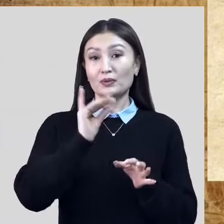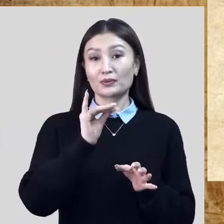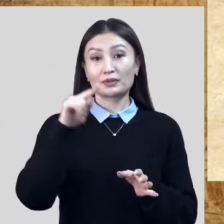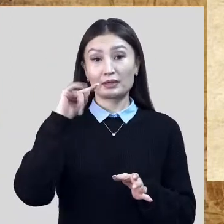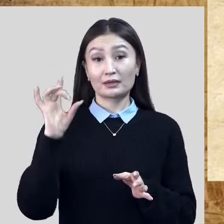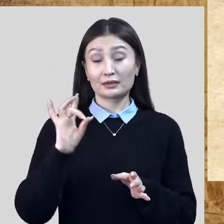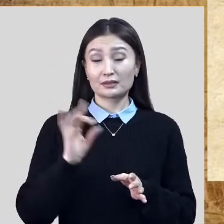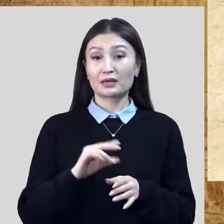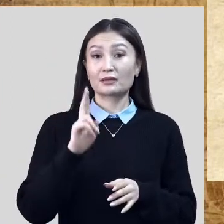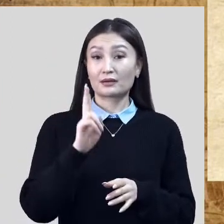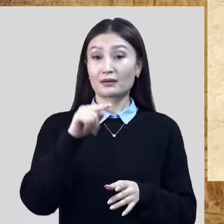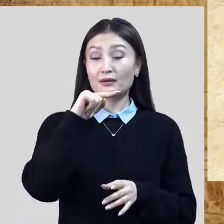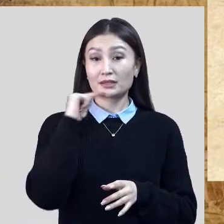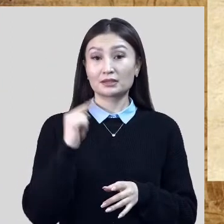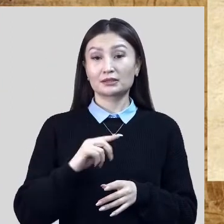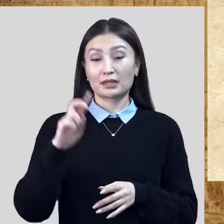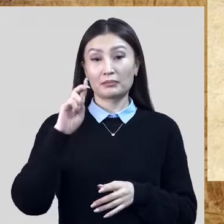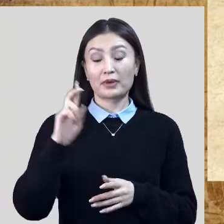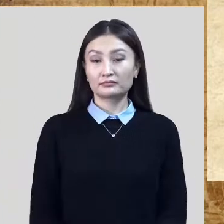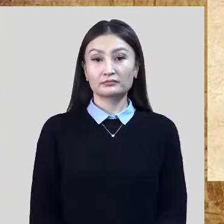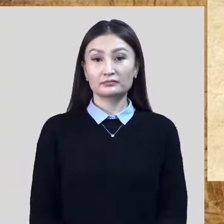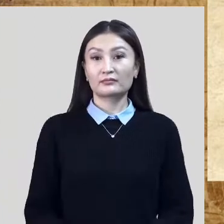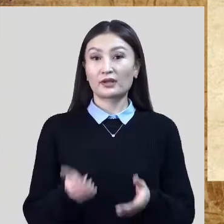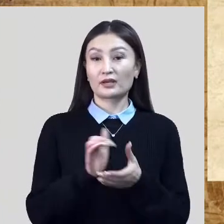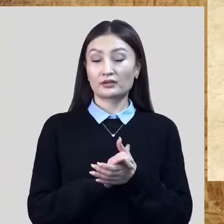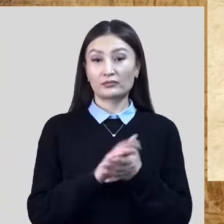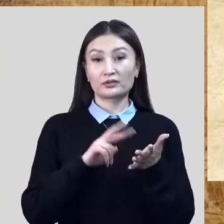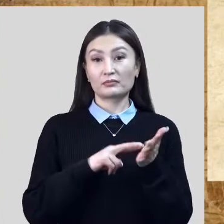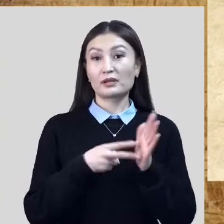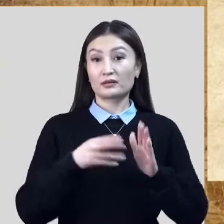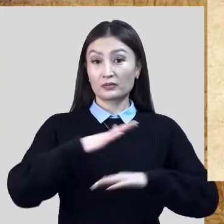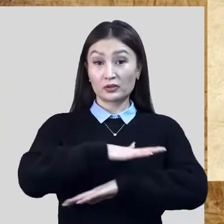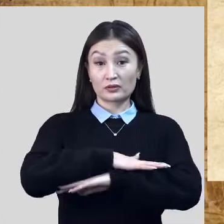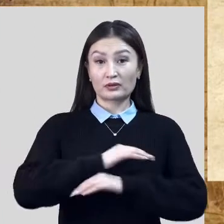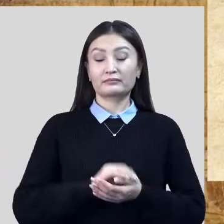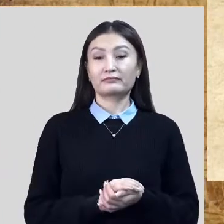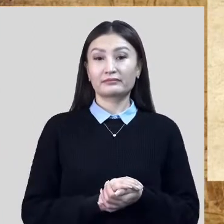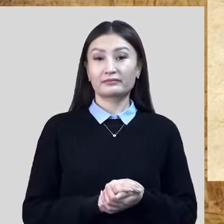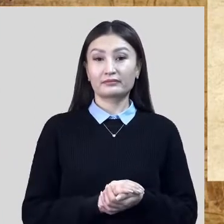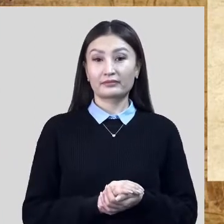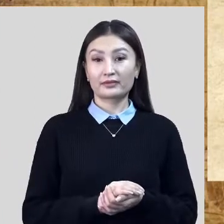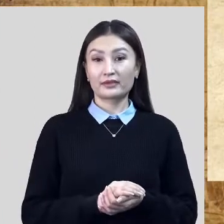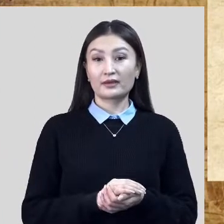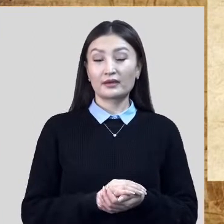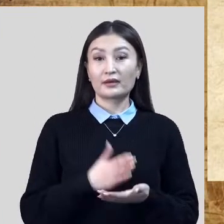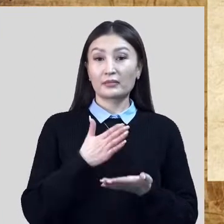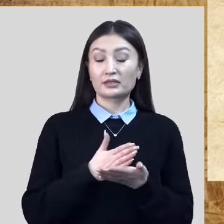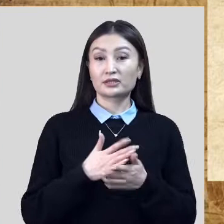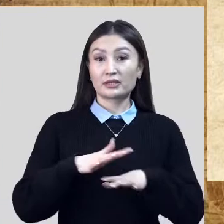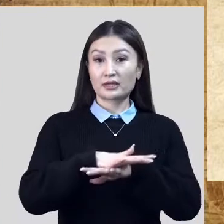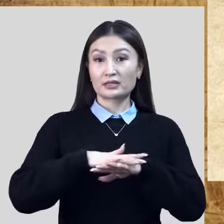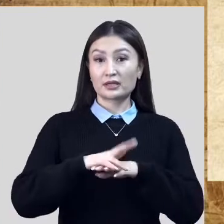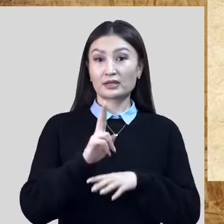Южный Кыргызстан к Российской империи. Ознакомьтесь с планом урока. Положение